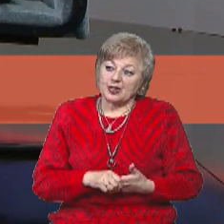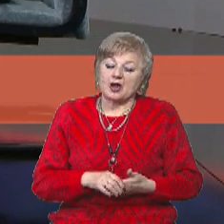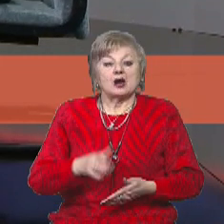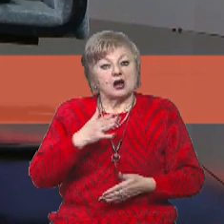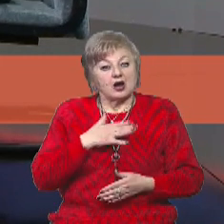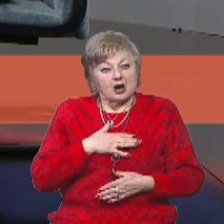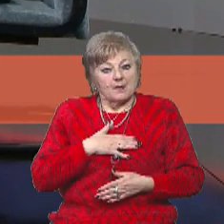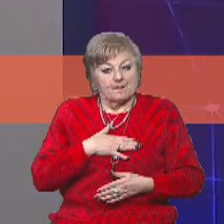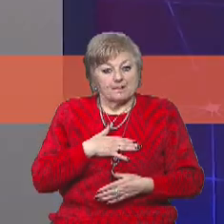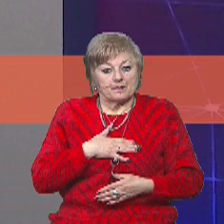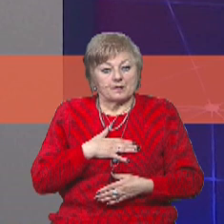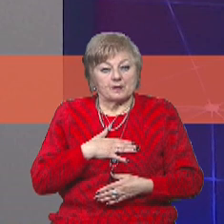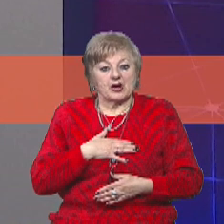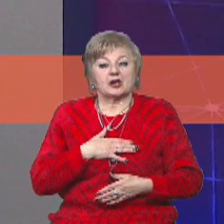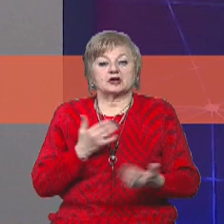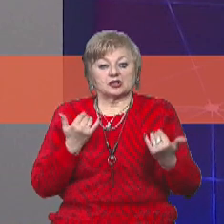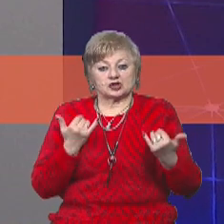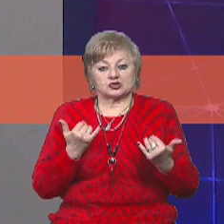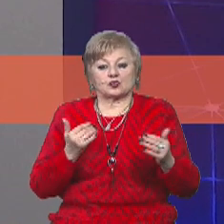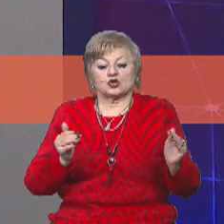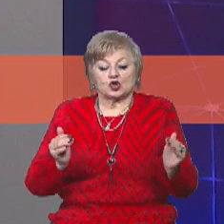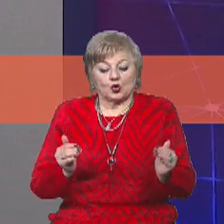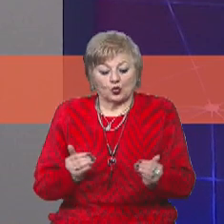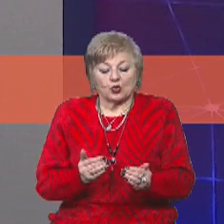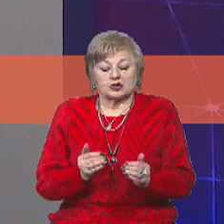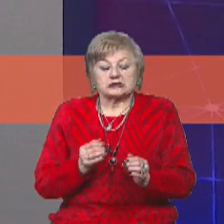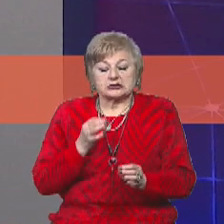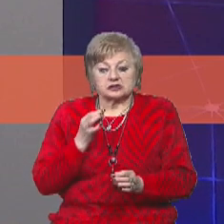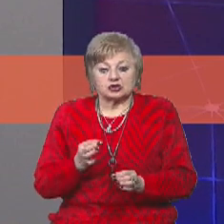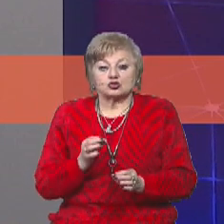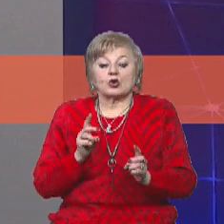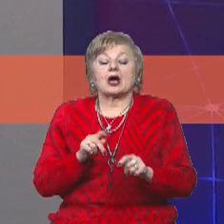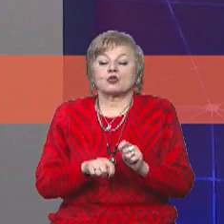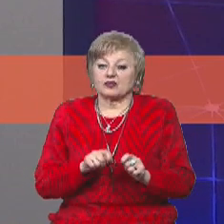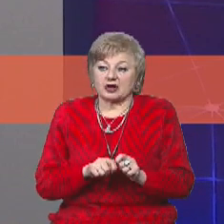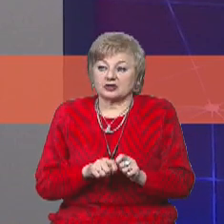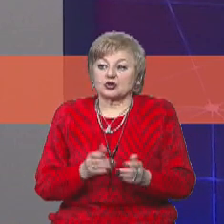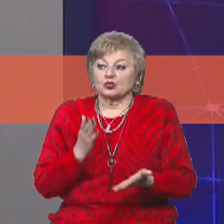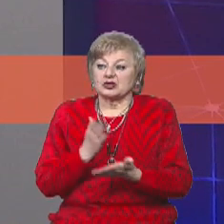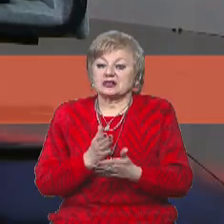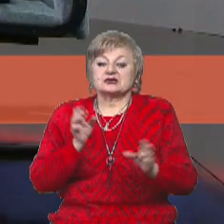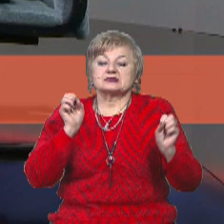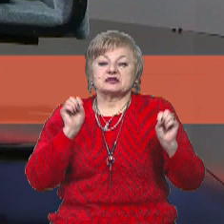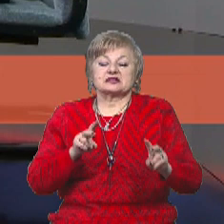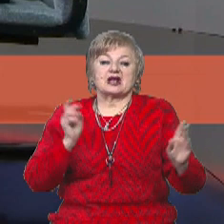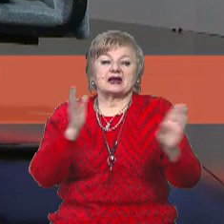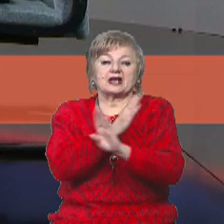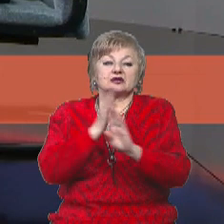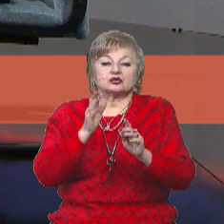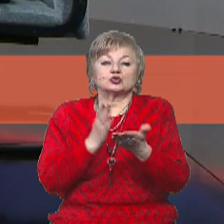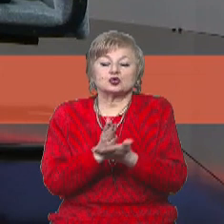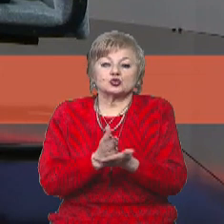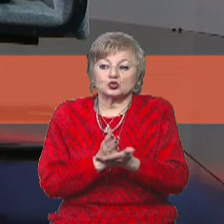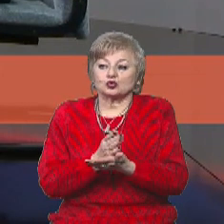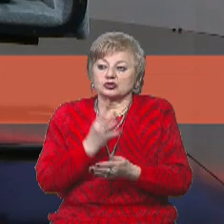моя, ну, як сьогодні, дуже коротко, як сьогодні відбувається цей моніторинг? Є у нас гідрометеослужба, яка 4